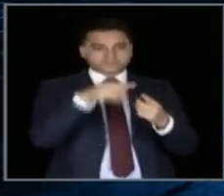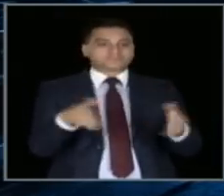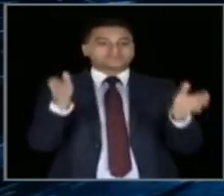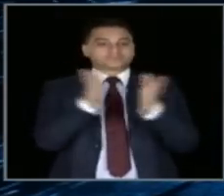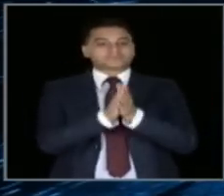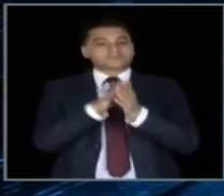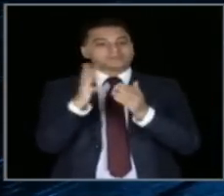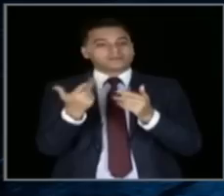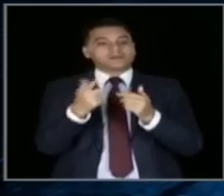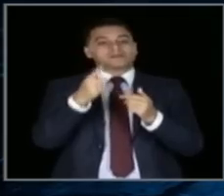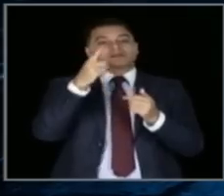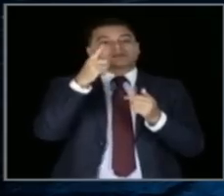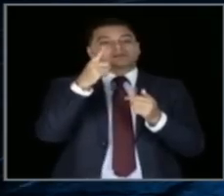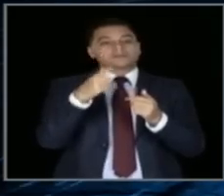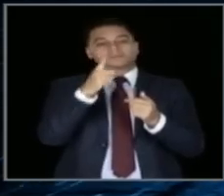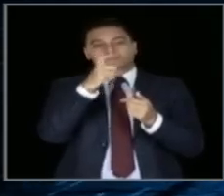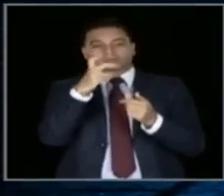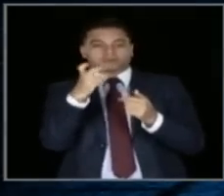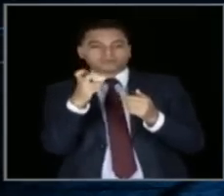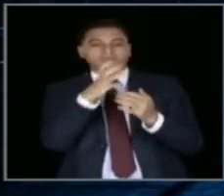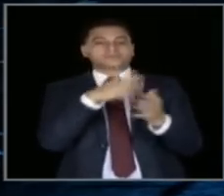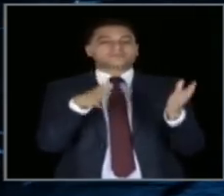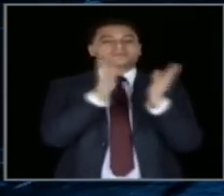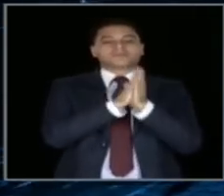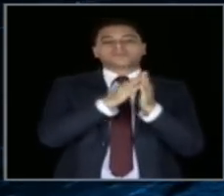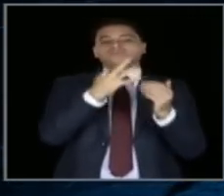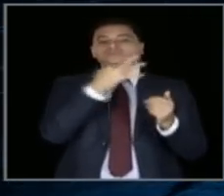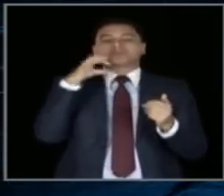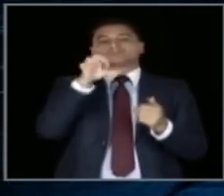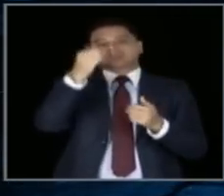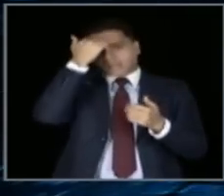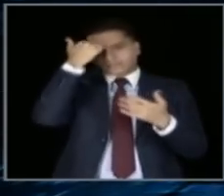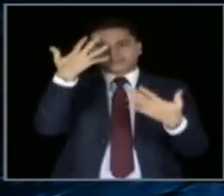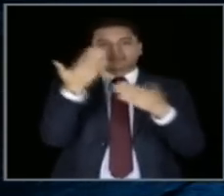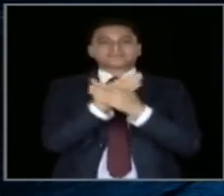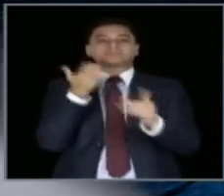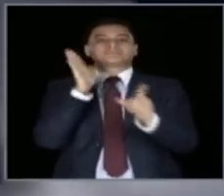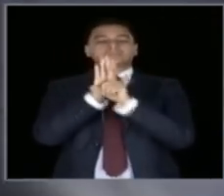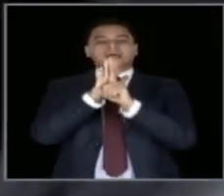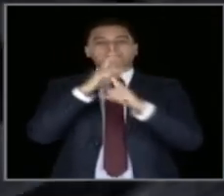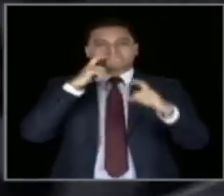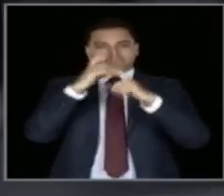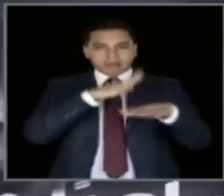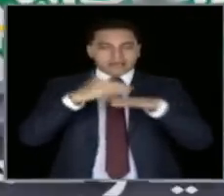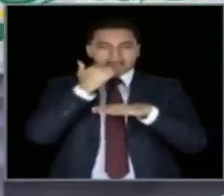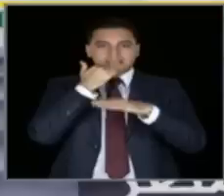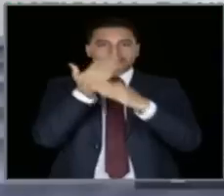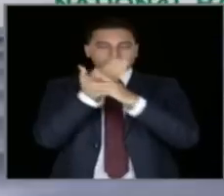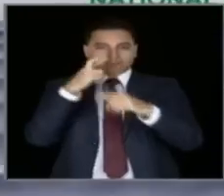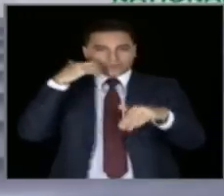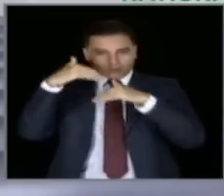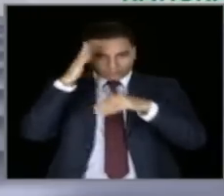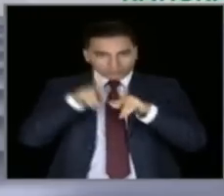بما يساوي 50,000 جنيه، ويبقى الرصيد لحد دلوقتي 390,000 جنيه في خزنة البنك الأهلي لدعم